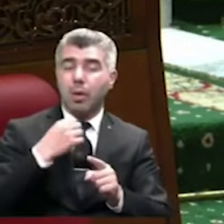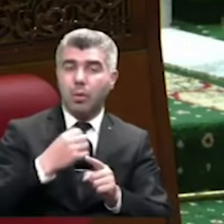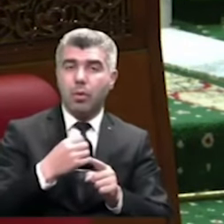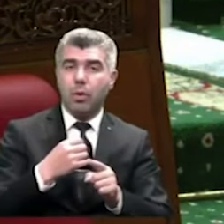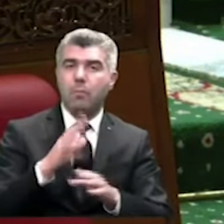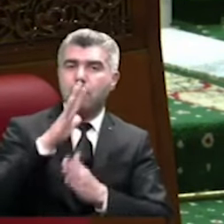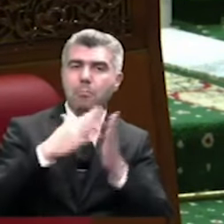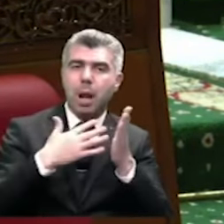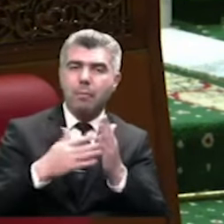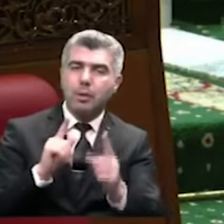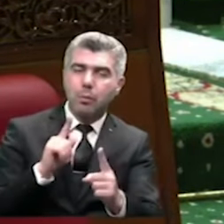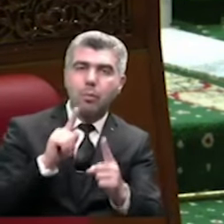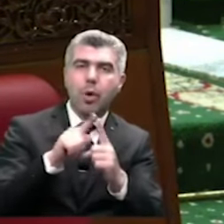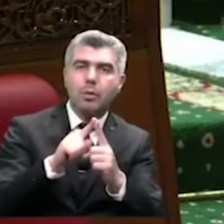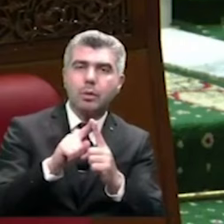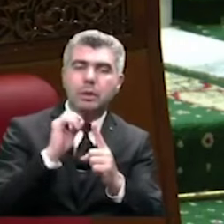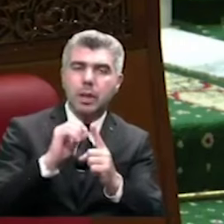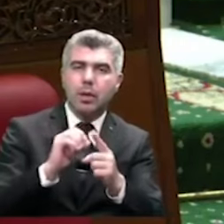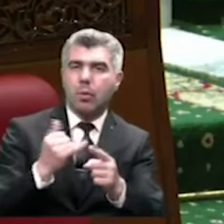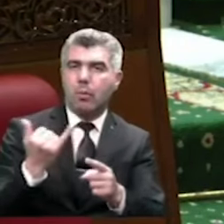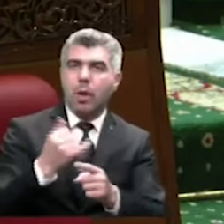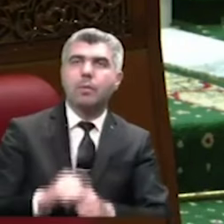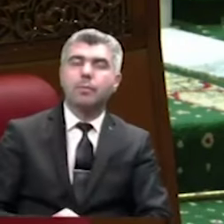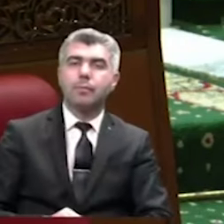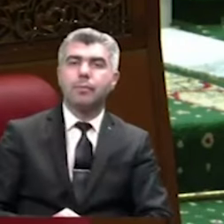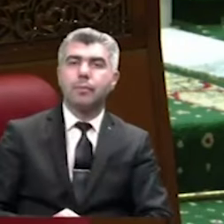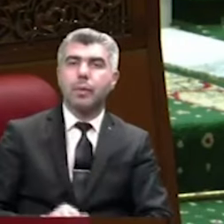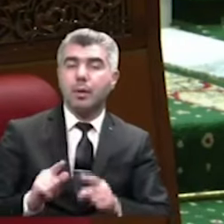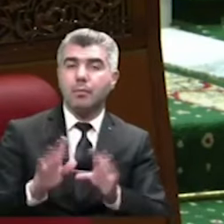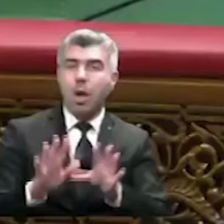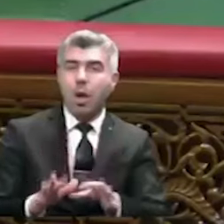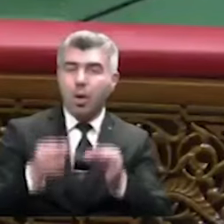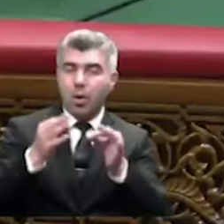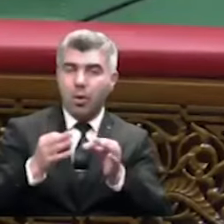باشرته الدولة مع برنامج تحدي الألفية، إذ تم استخراج